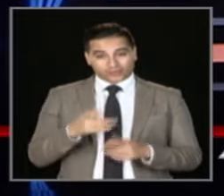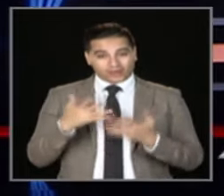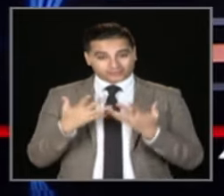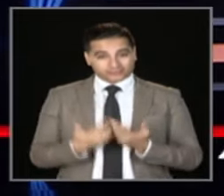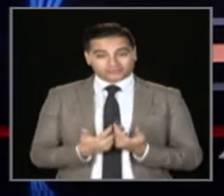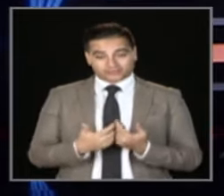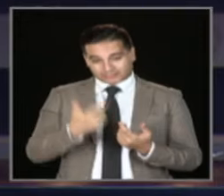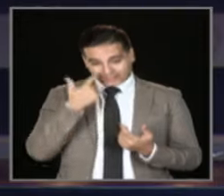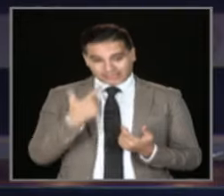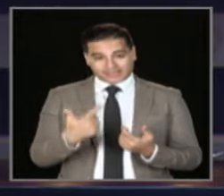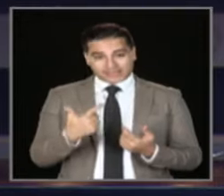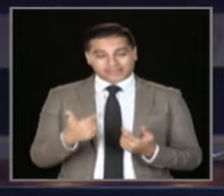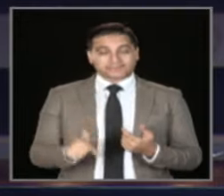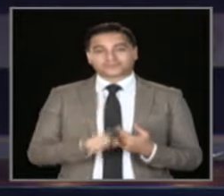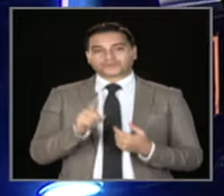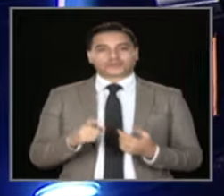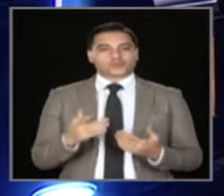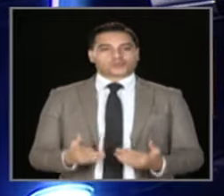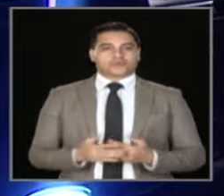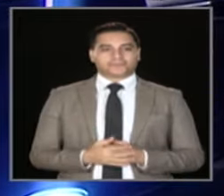ذهنيه والسؤال